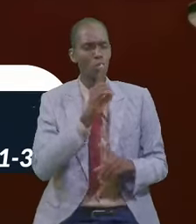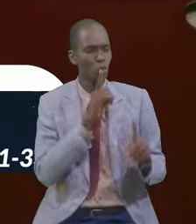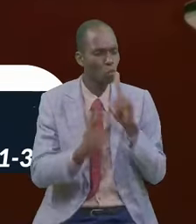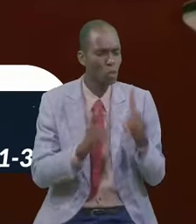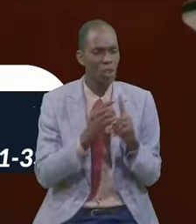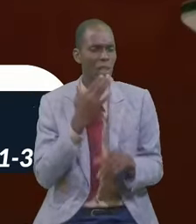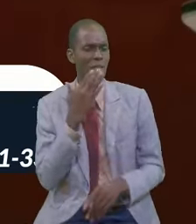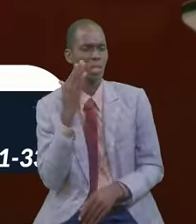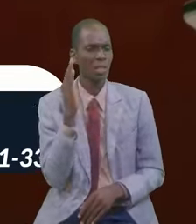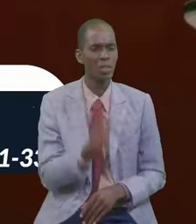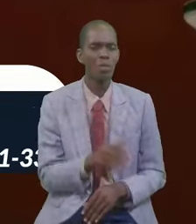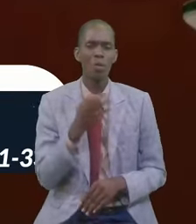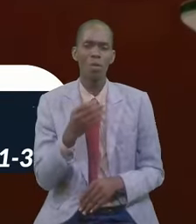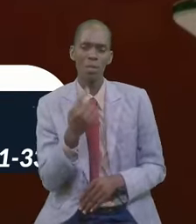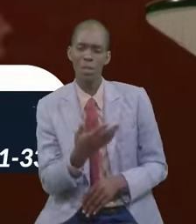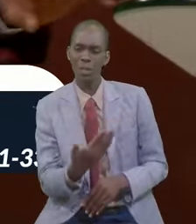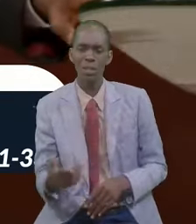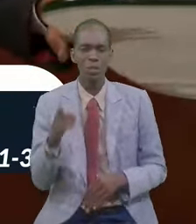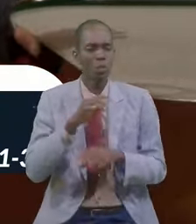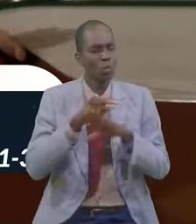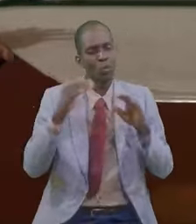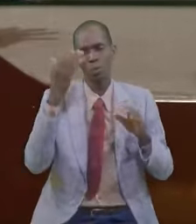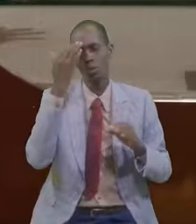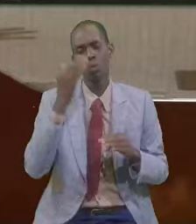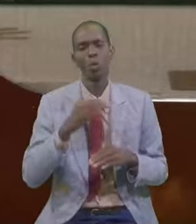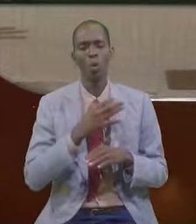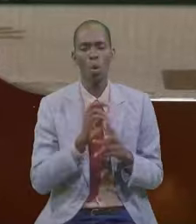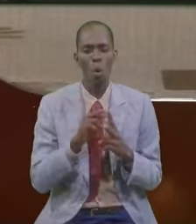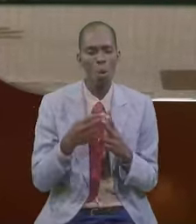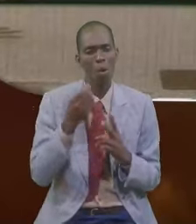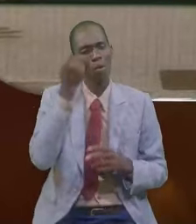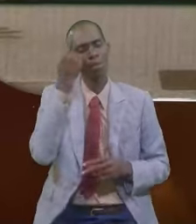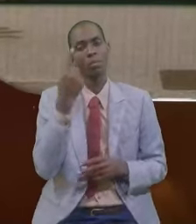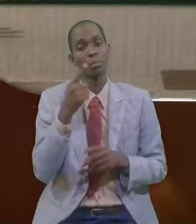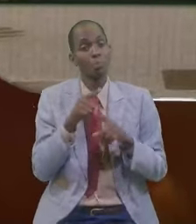ils parlent mal de ce qu'ils ne connaissent pas.